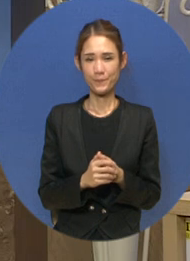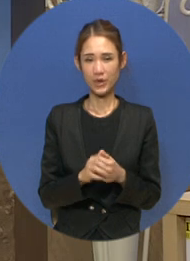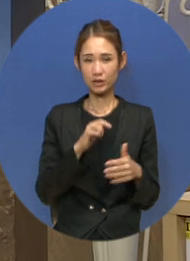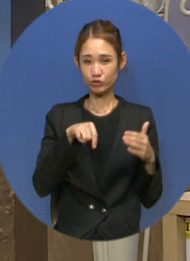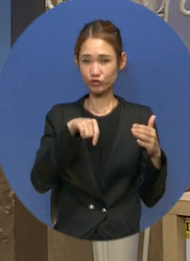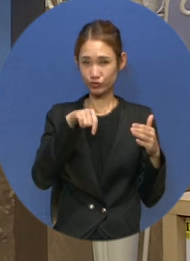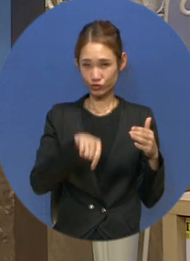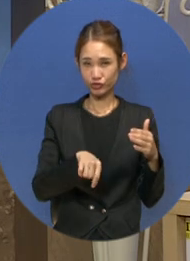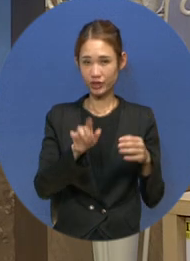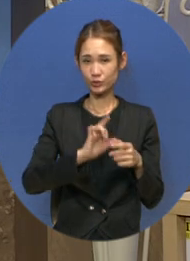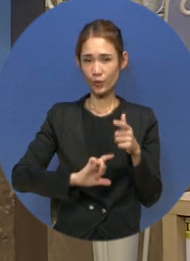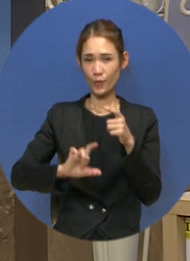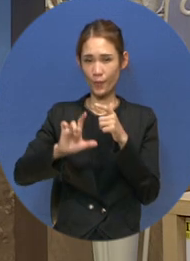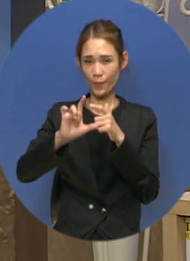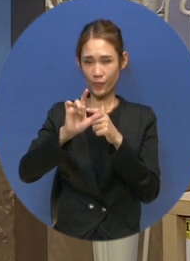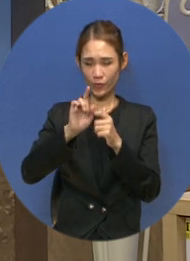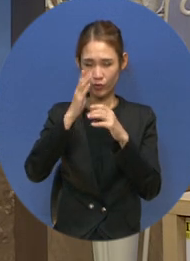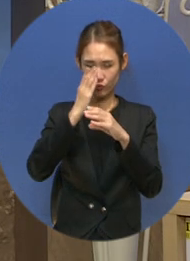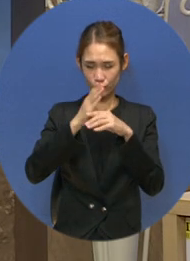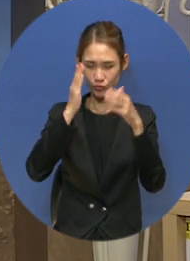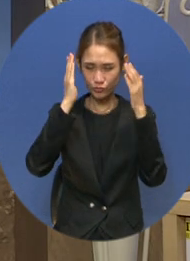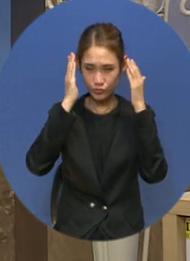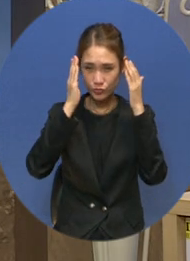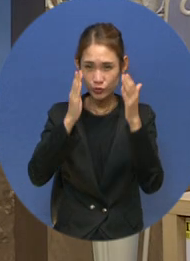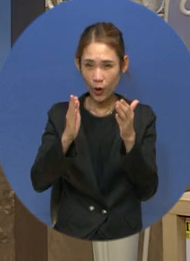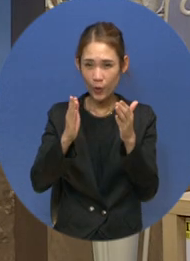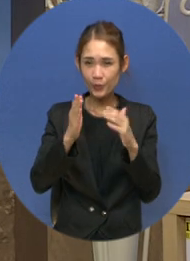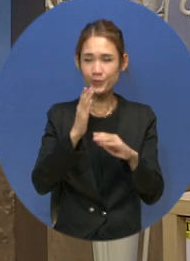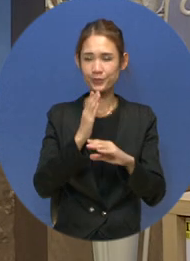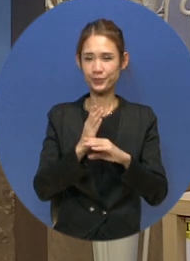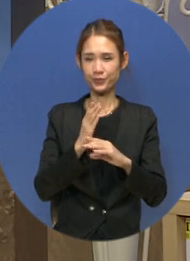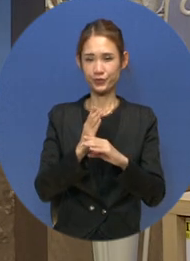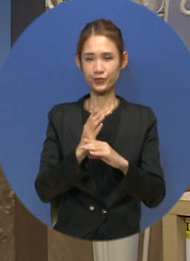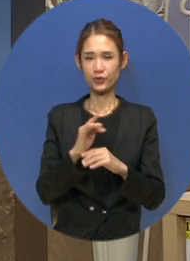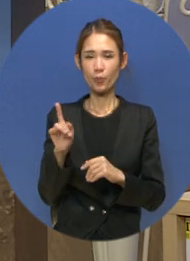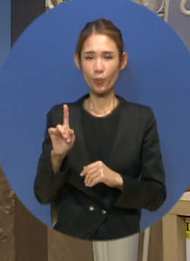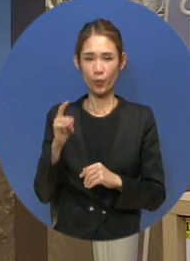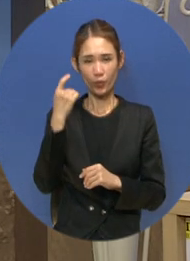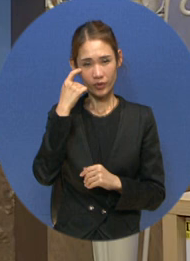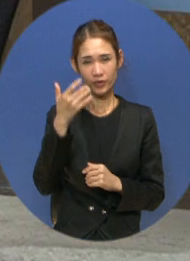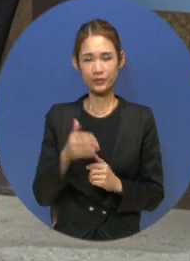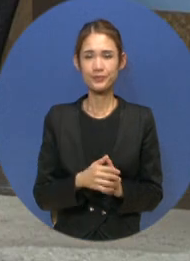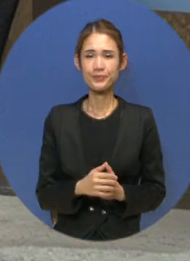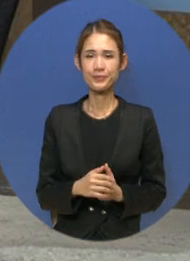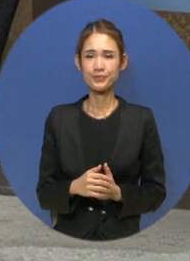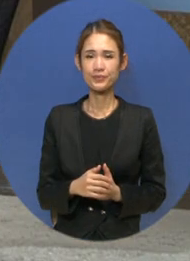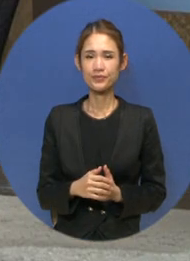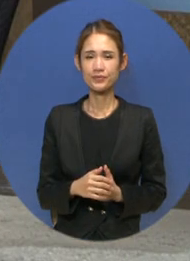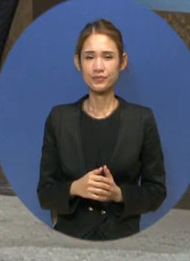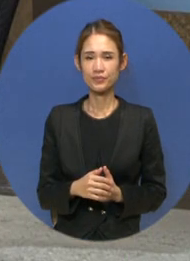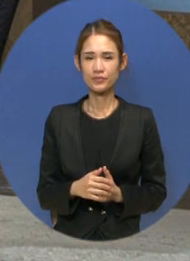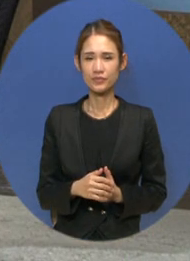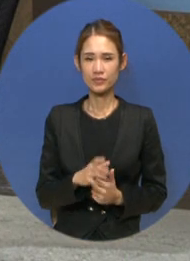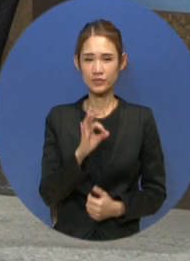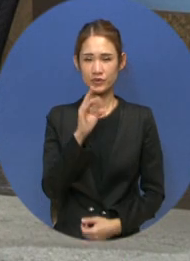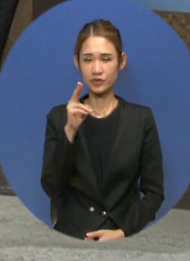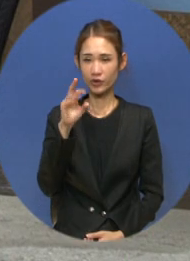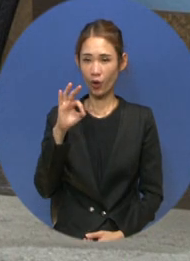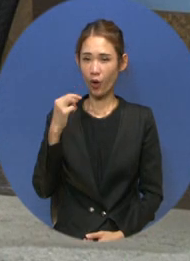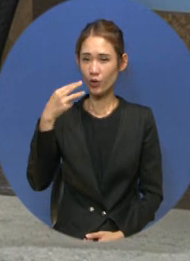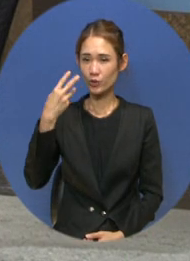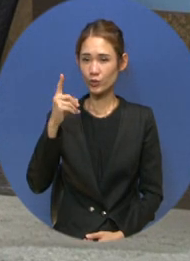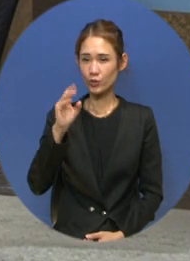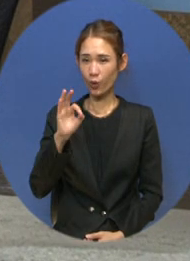중에서 좀 더 중점적으로 진행하고 계시는 사업이 있다면 소개해 주시죠. 네, 이게 뭐 영롱 사업이라고